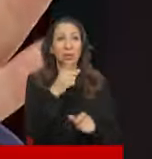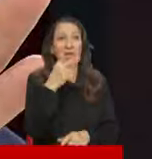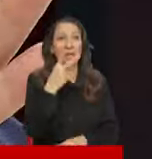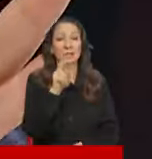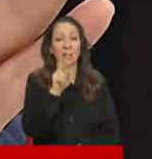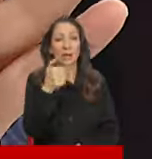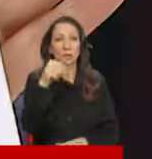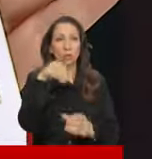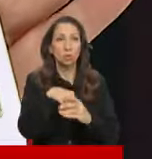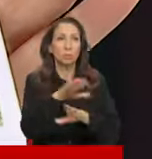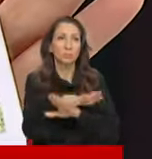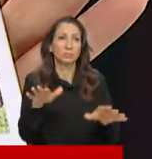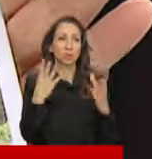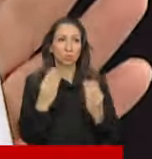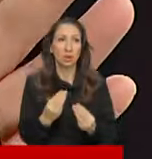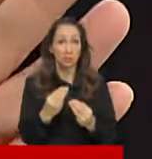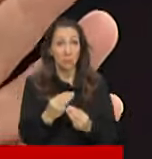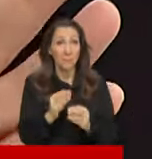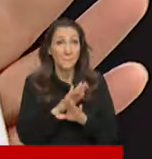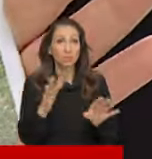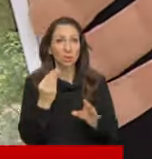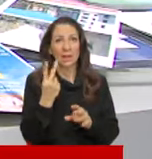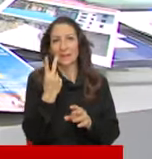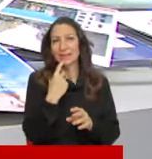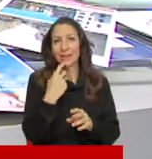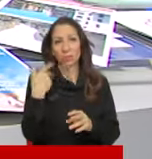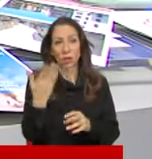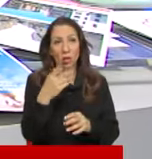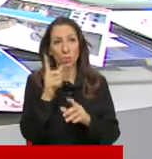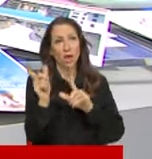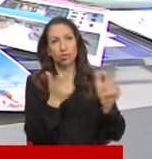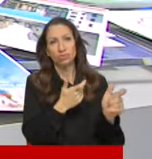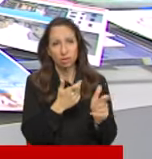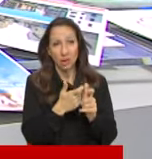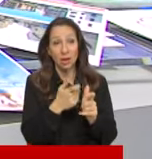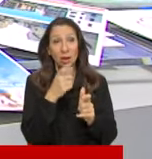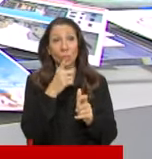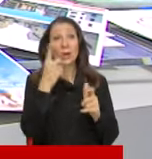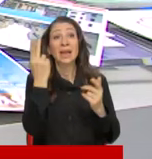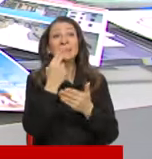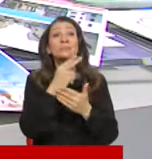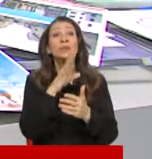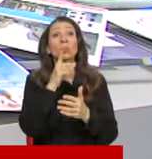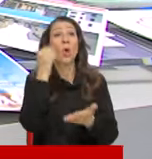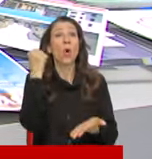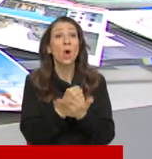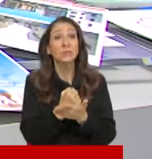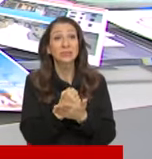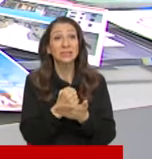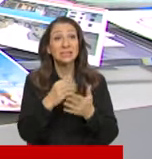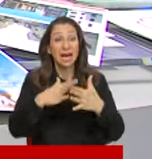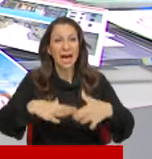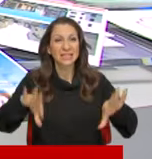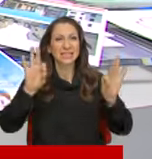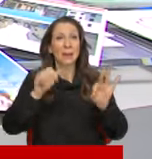2026 sonu itibariyle bitmiş oluyor bitecek Tabii bitmiş oluyor Bakın bu yapıya taşınıyorlar Bu resim falan değil Ha bu Onaylanmış tasarım